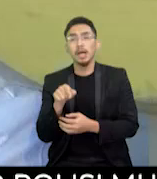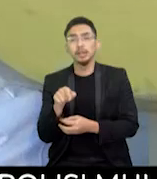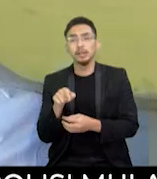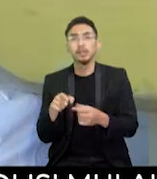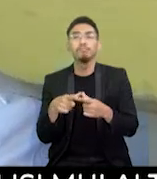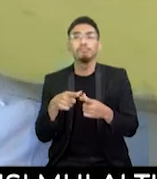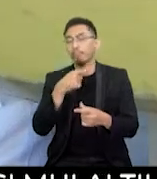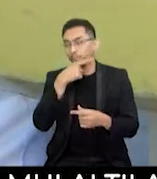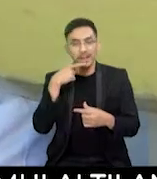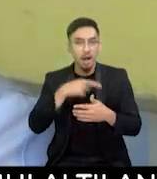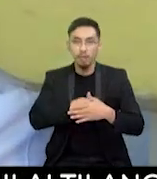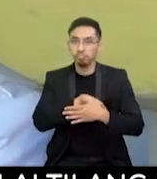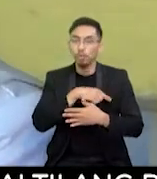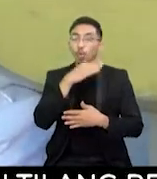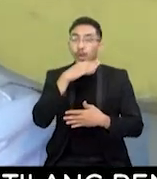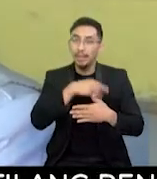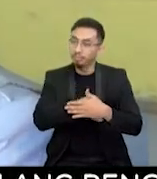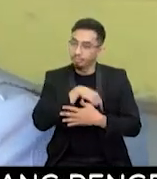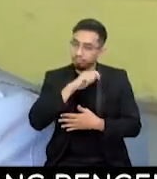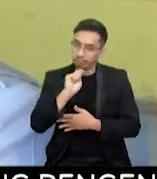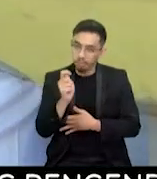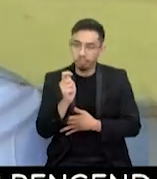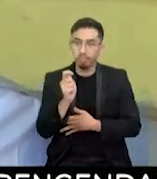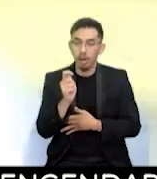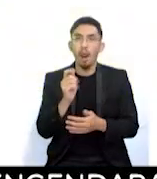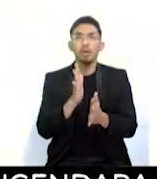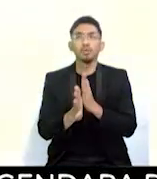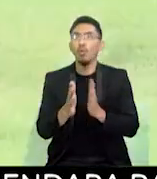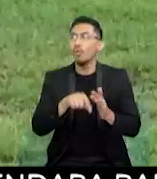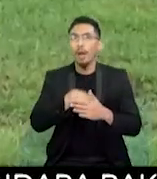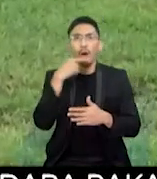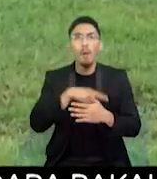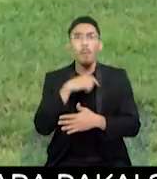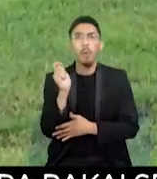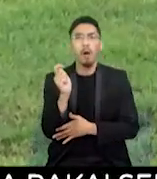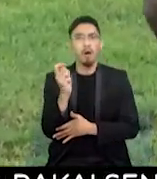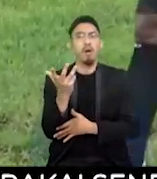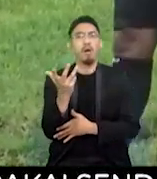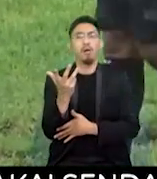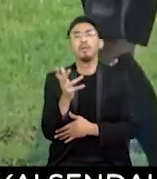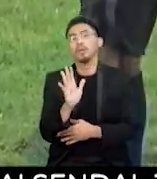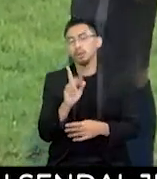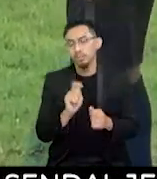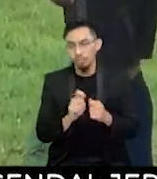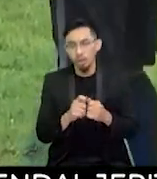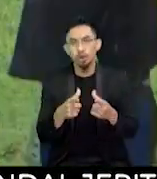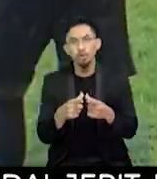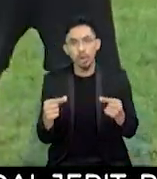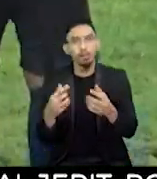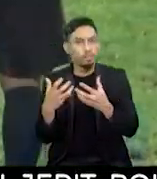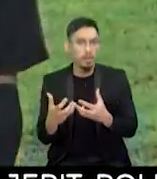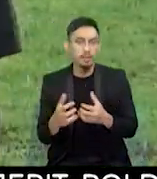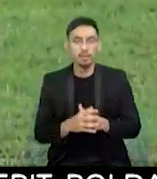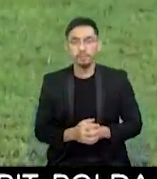hanya wasit tidak fair ya. Ya. Kami sendiri juga melayangkan protes kepada tindakan wasit. Bermain dengan 9 pemain, tim Kota Malang berhasil